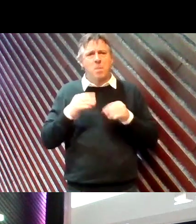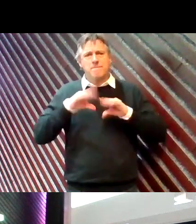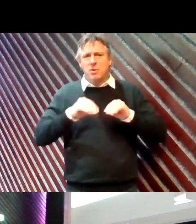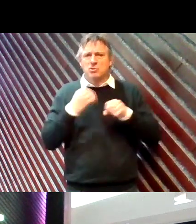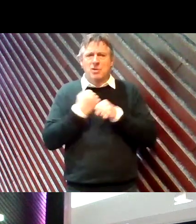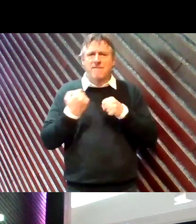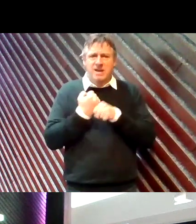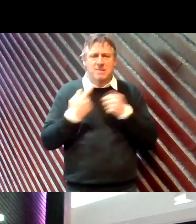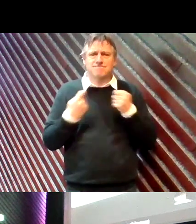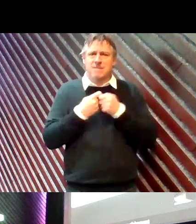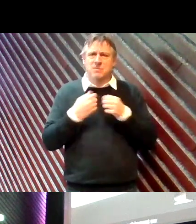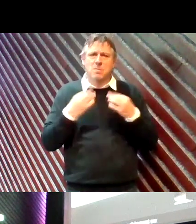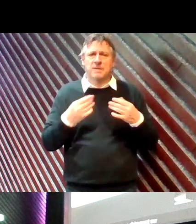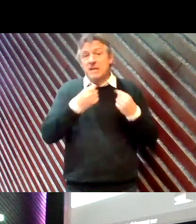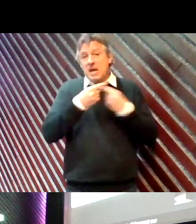'égalité et les chances.